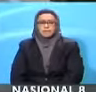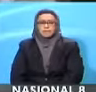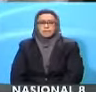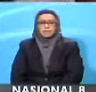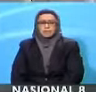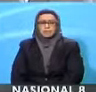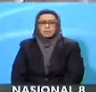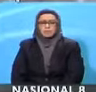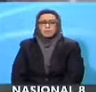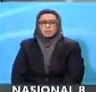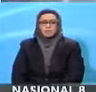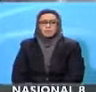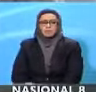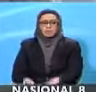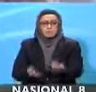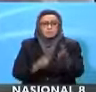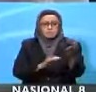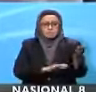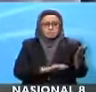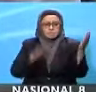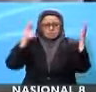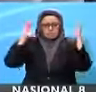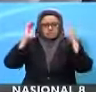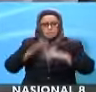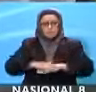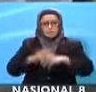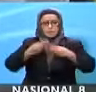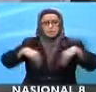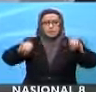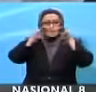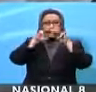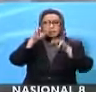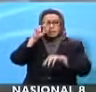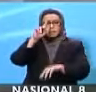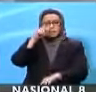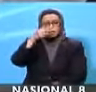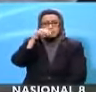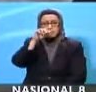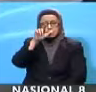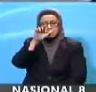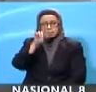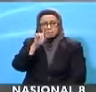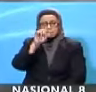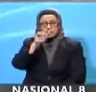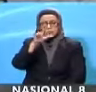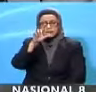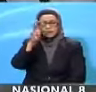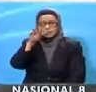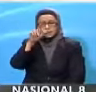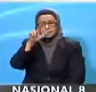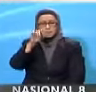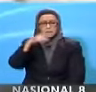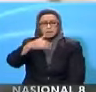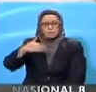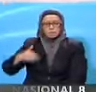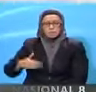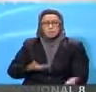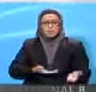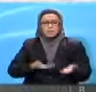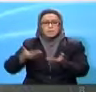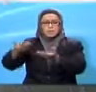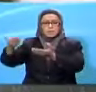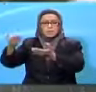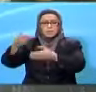tadi jenazah disolatkan di masjid Khalid al-walid sebelum dibawa ke port Dickson untuk dikebumikan di Pusara